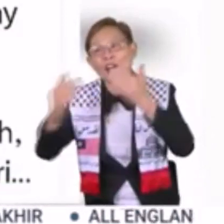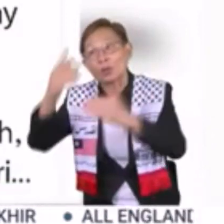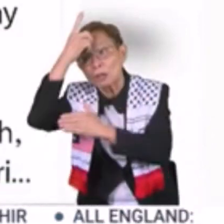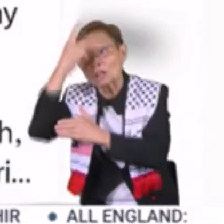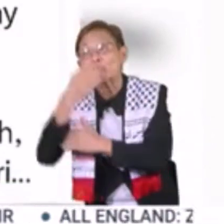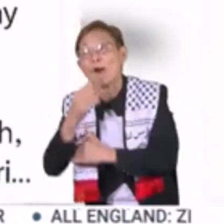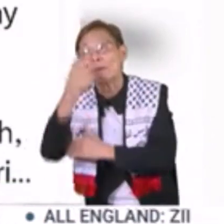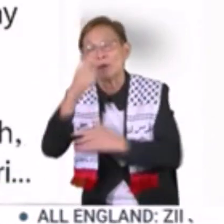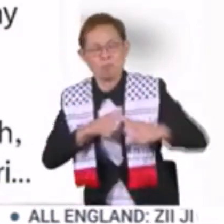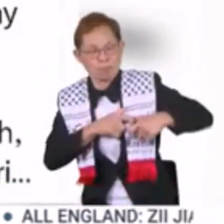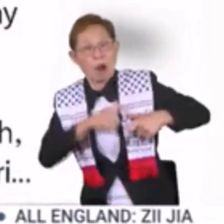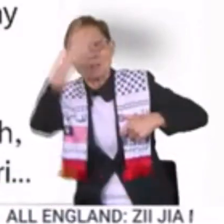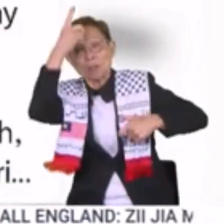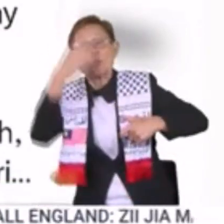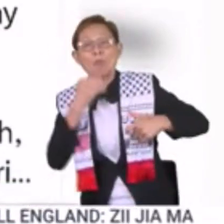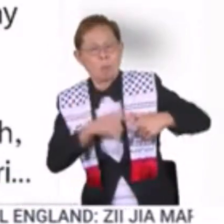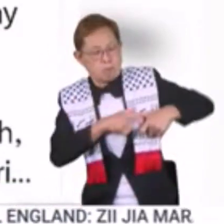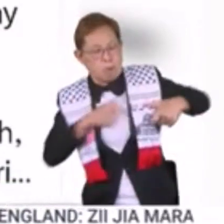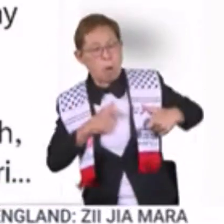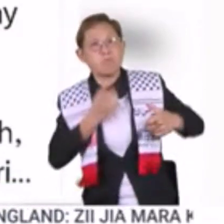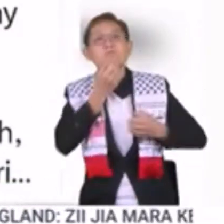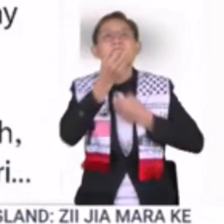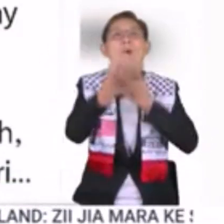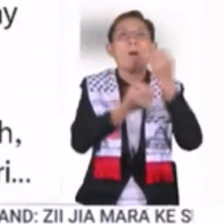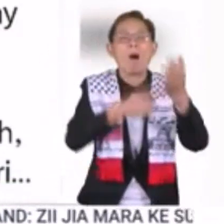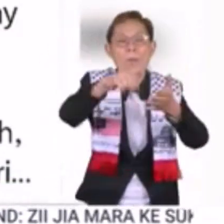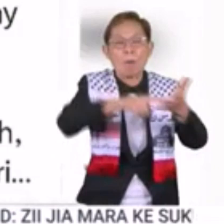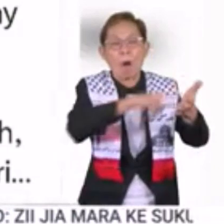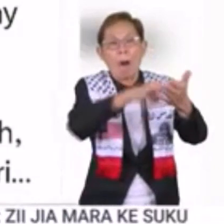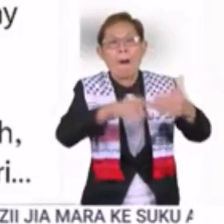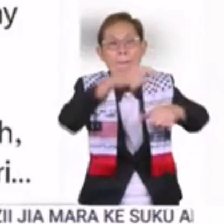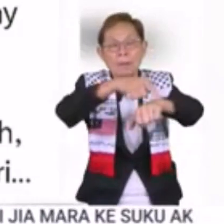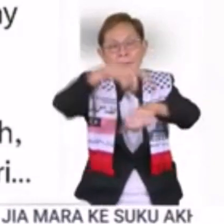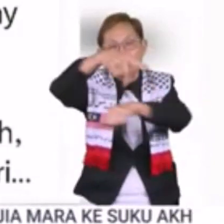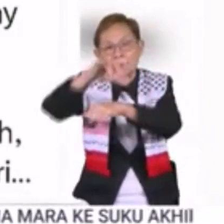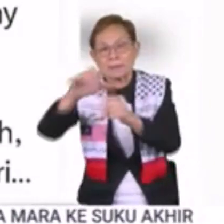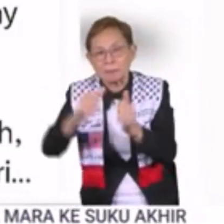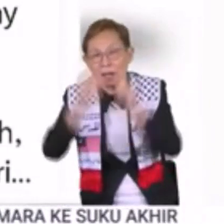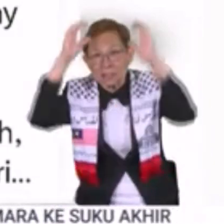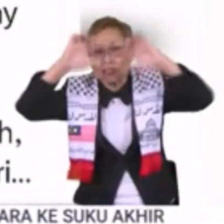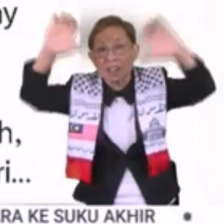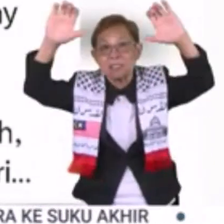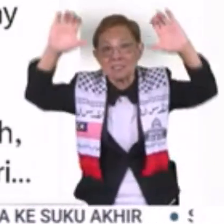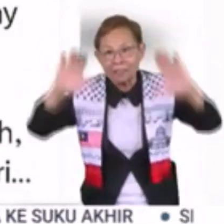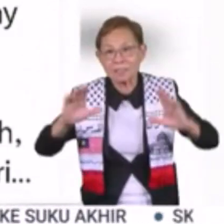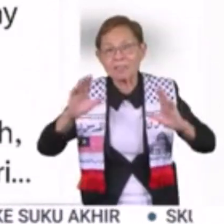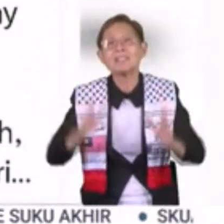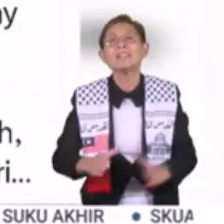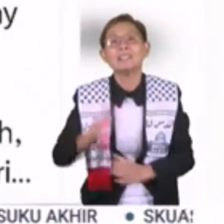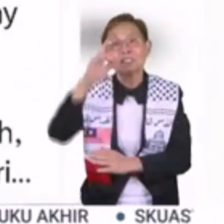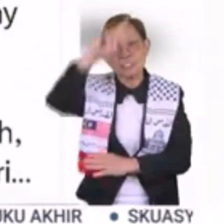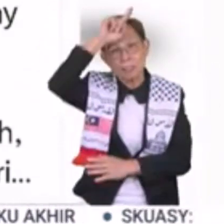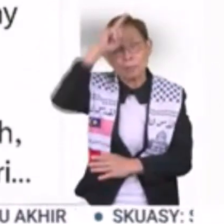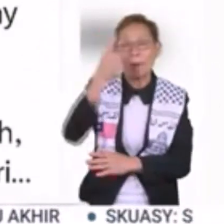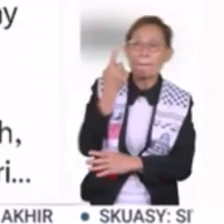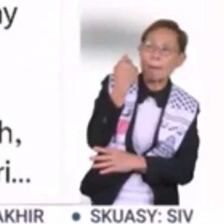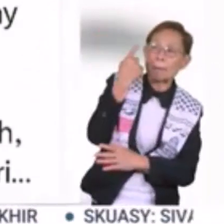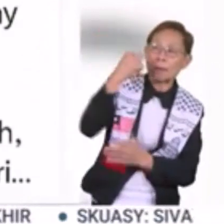Ibrahim atas keberanian Suarakan kritikan itu semasa sidang media bersama canselor Jerman baru-baru